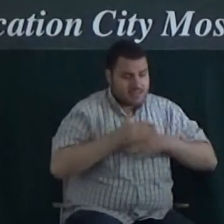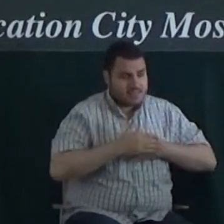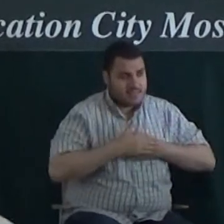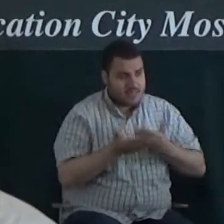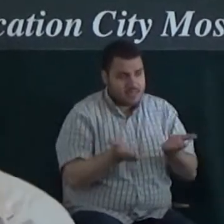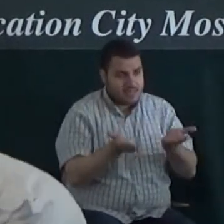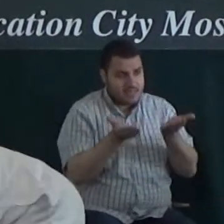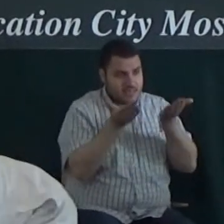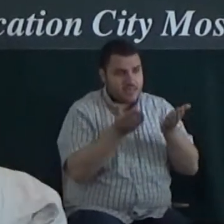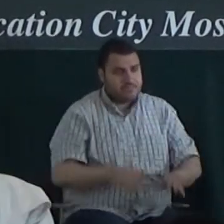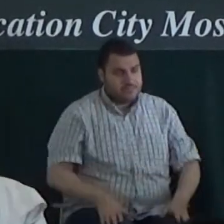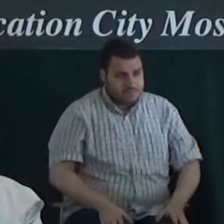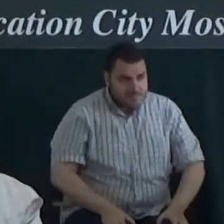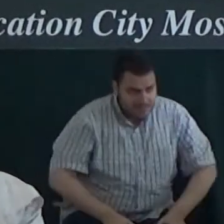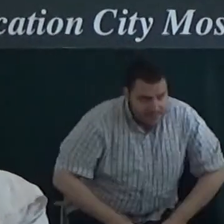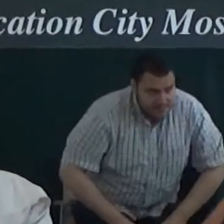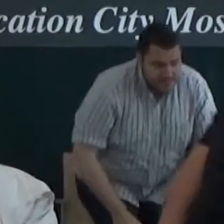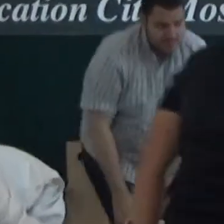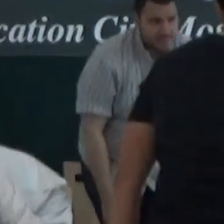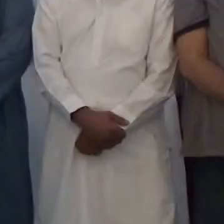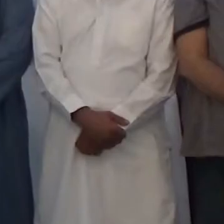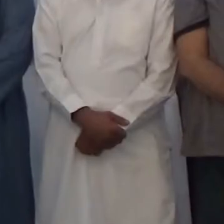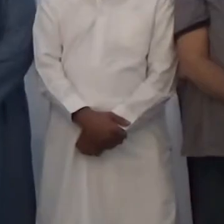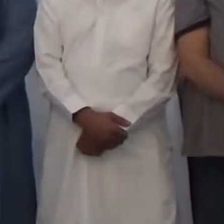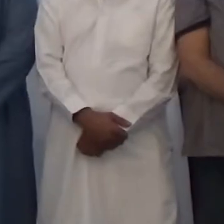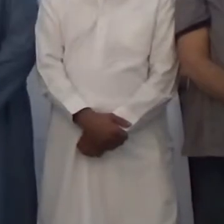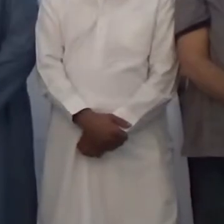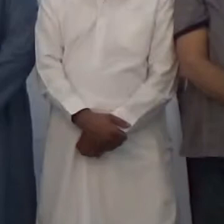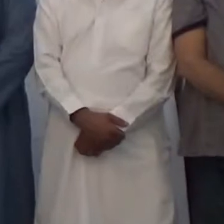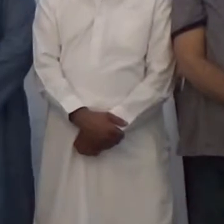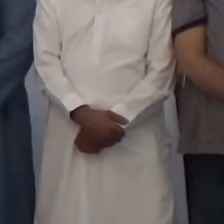العالمين. وقوموا لصلاتكم يرحمكم الله.